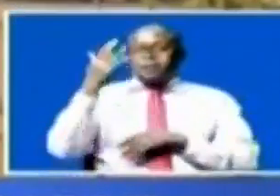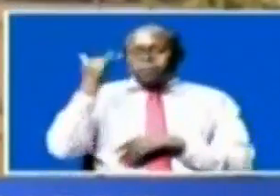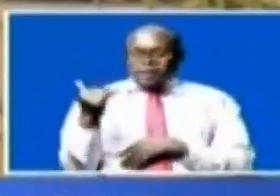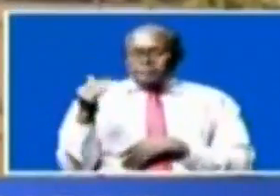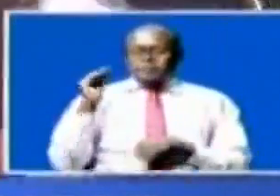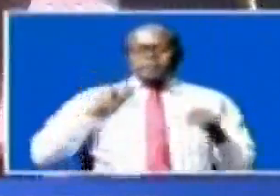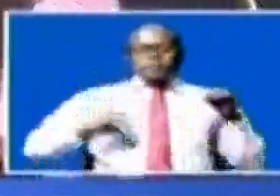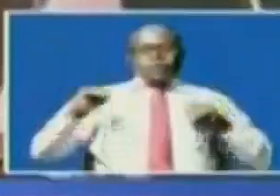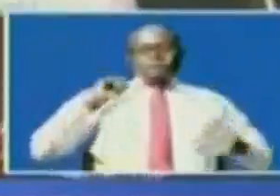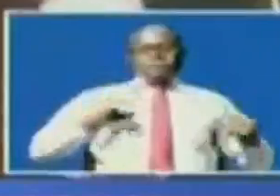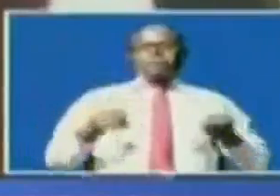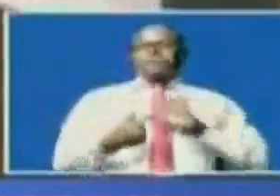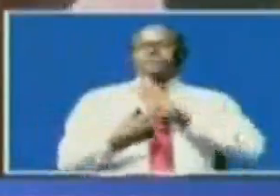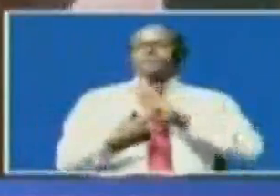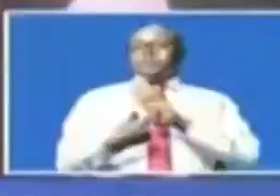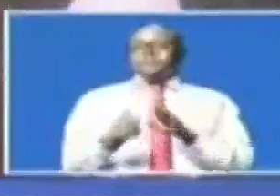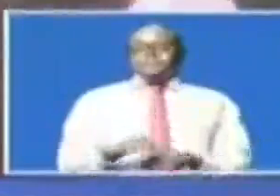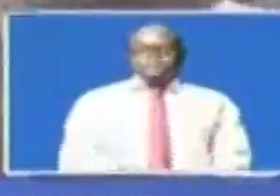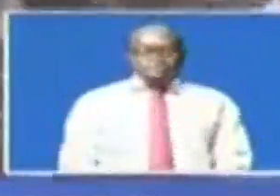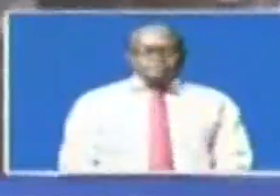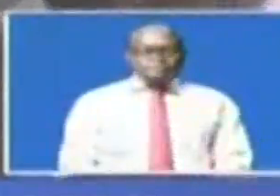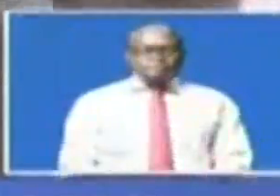kwa ufisadi yakitokota.